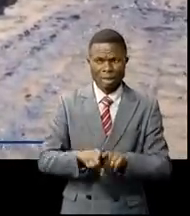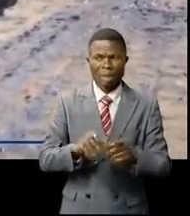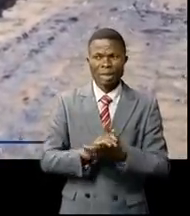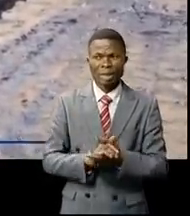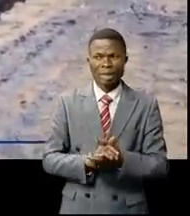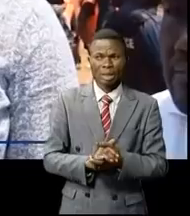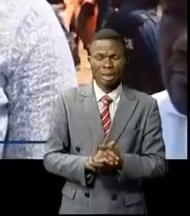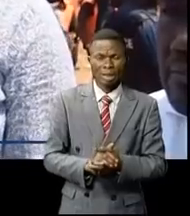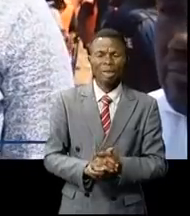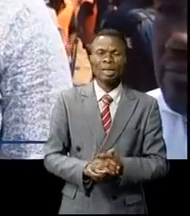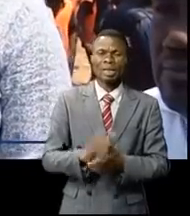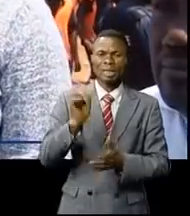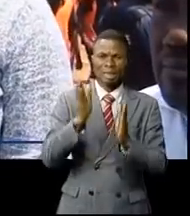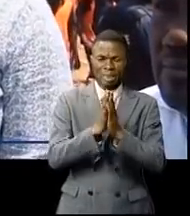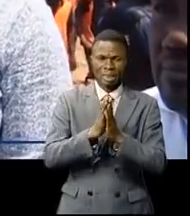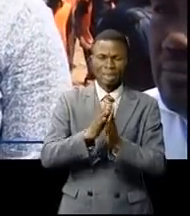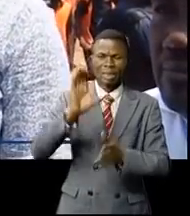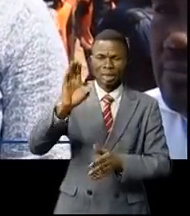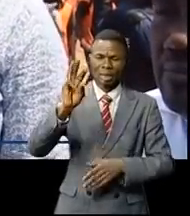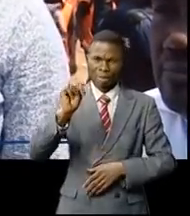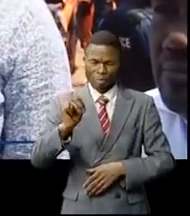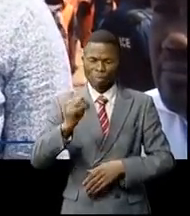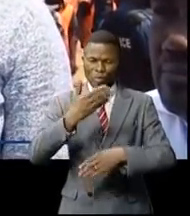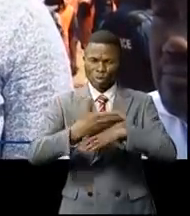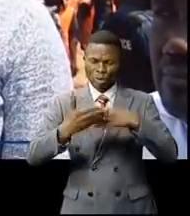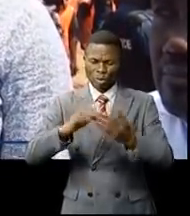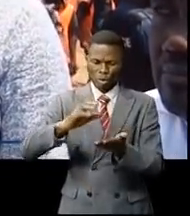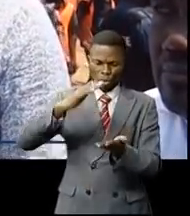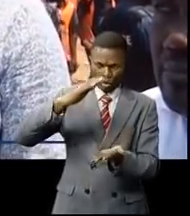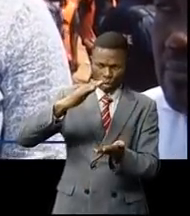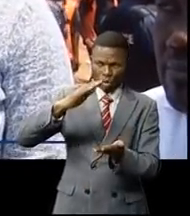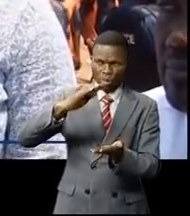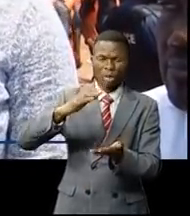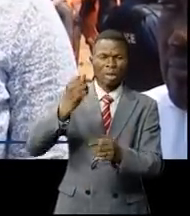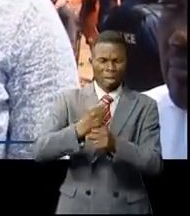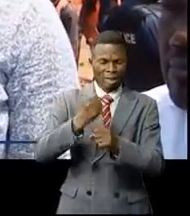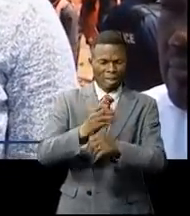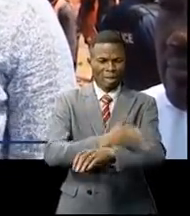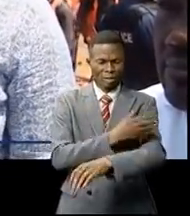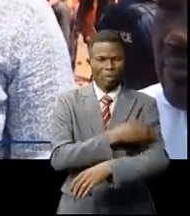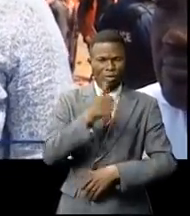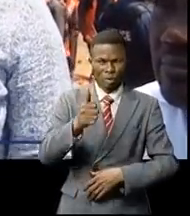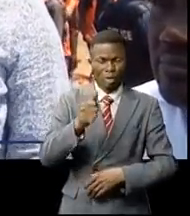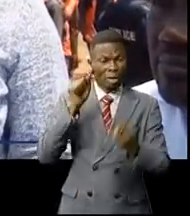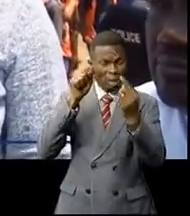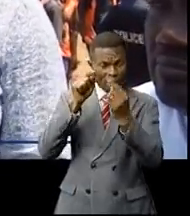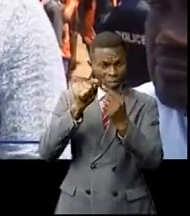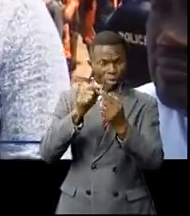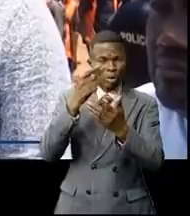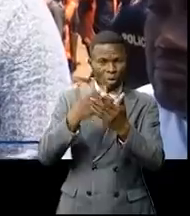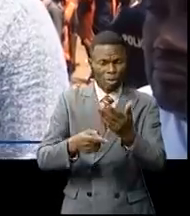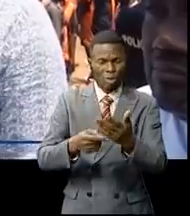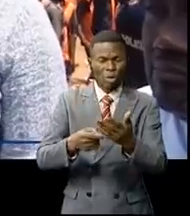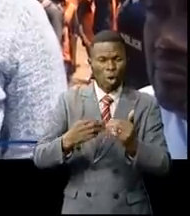le sentiment qu'on est en train de poser et et à vous rendre très bien évolué et l'objectif c'est 4000